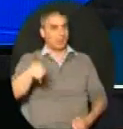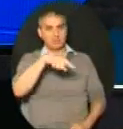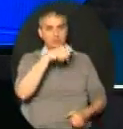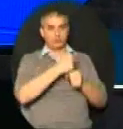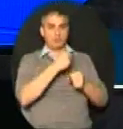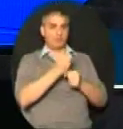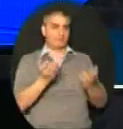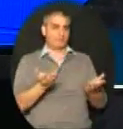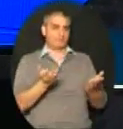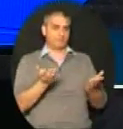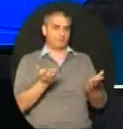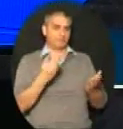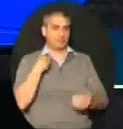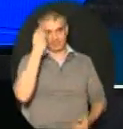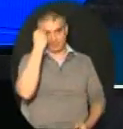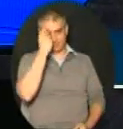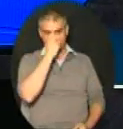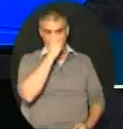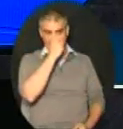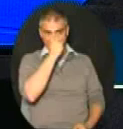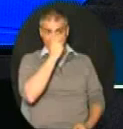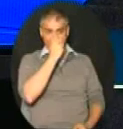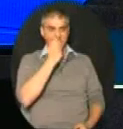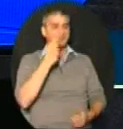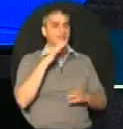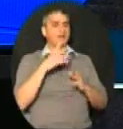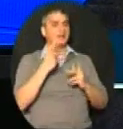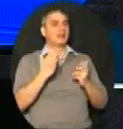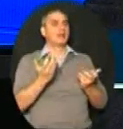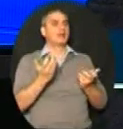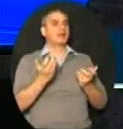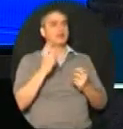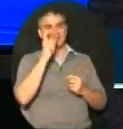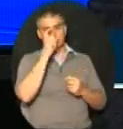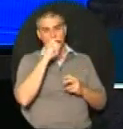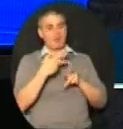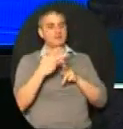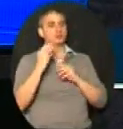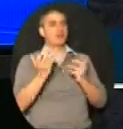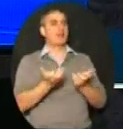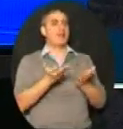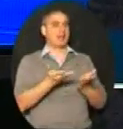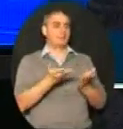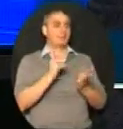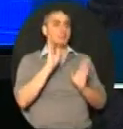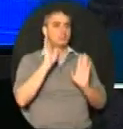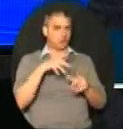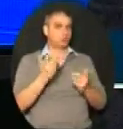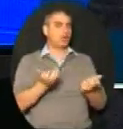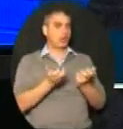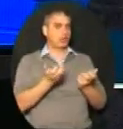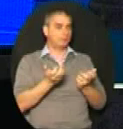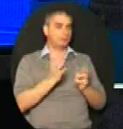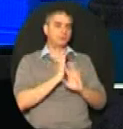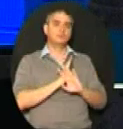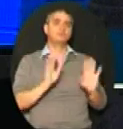עליהם. למדתי קצת בהלכות כלים, טומאה וטהורה של כלים, יש כלים